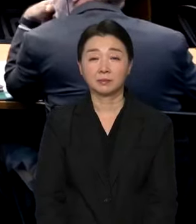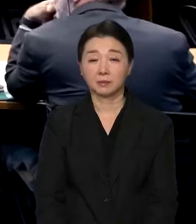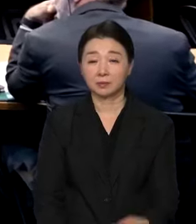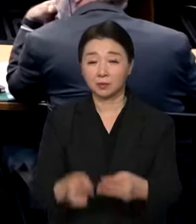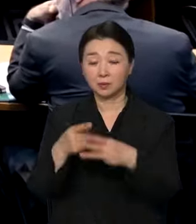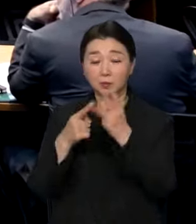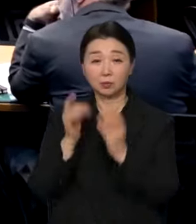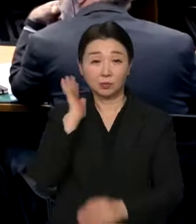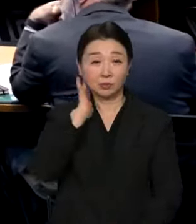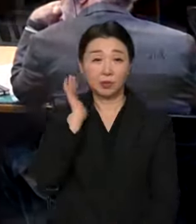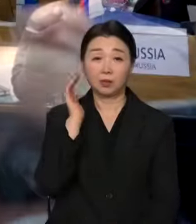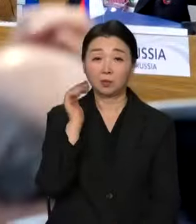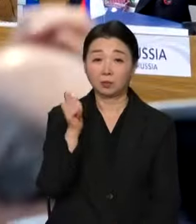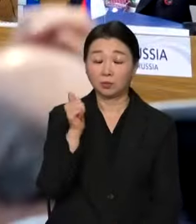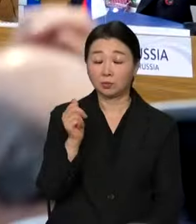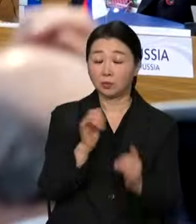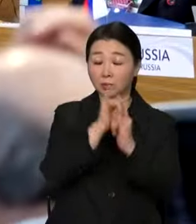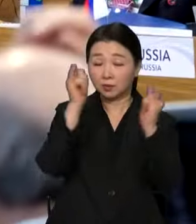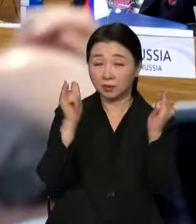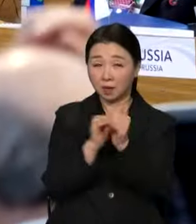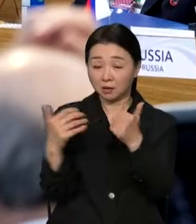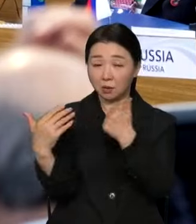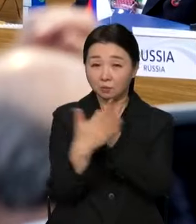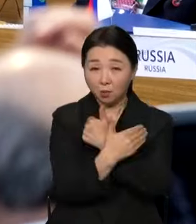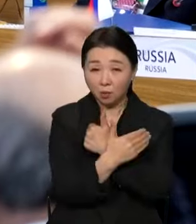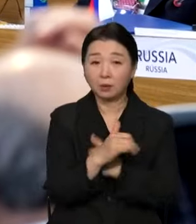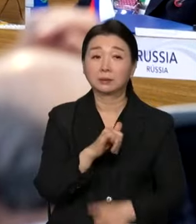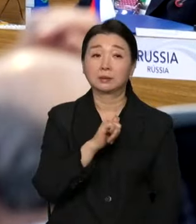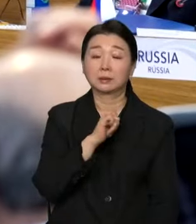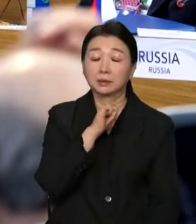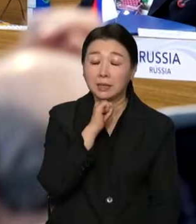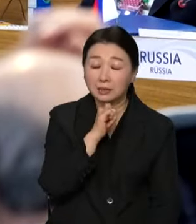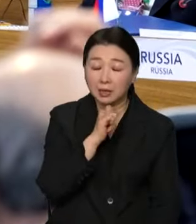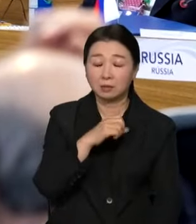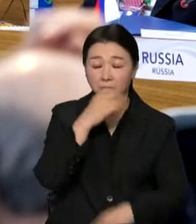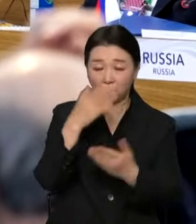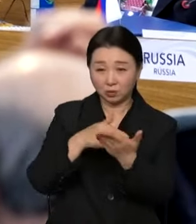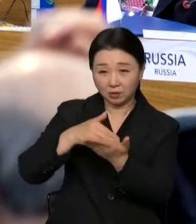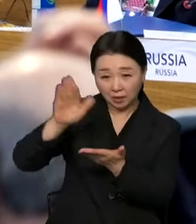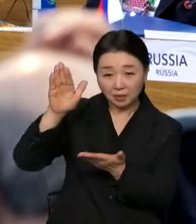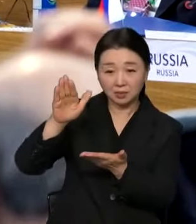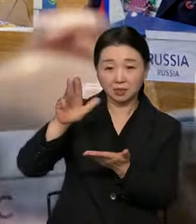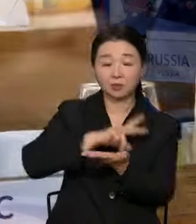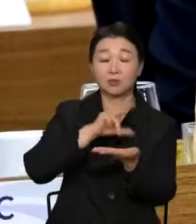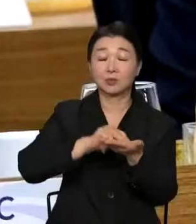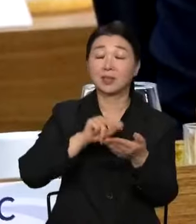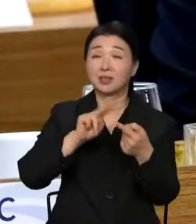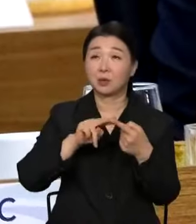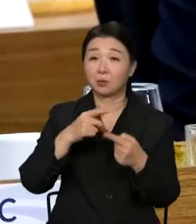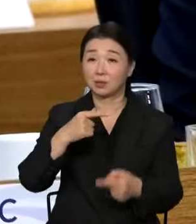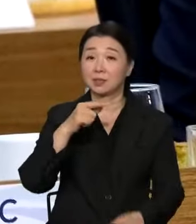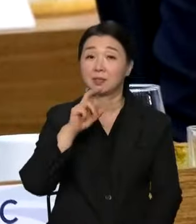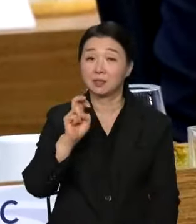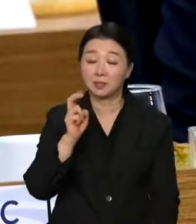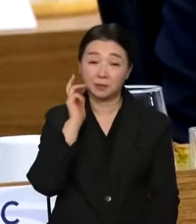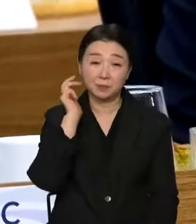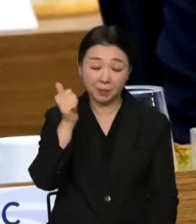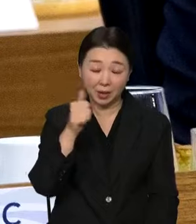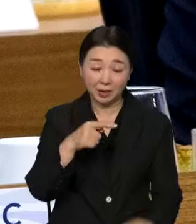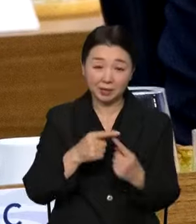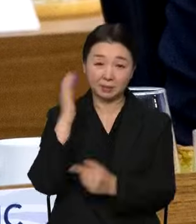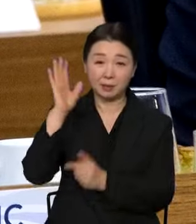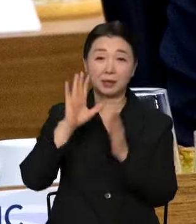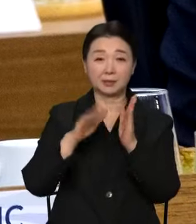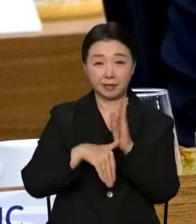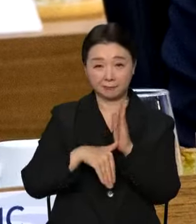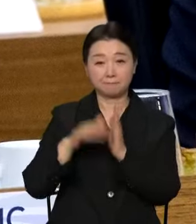윤석열 대통령이 사회적 포용과 빈곤 기아 퇴치를 주제로 한 G20 정상회의 1세션 기조